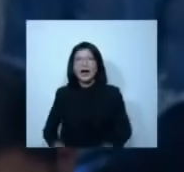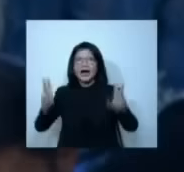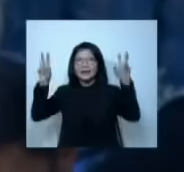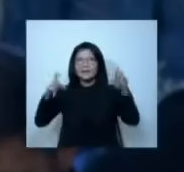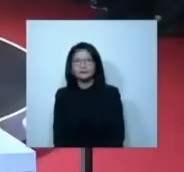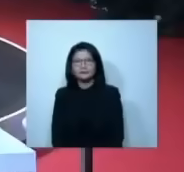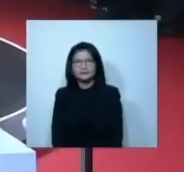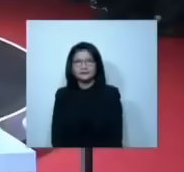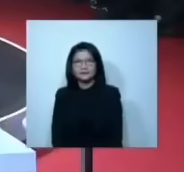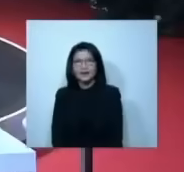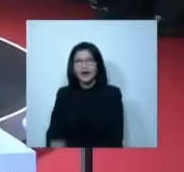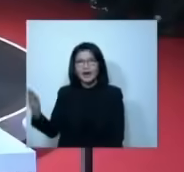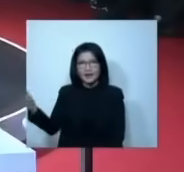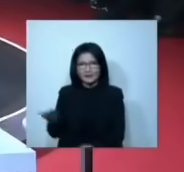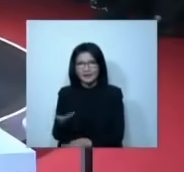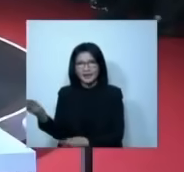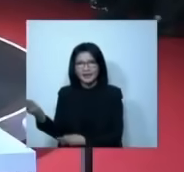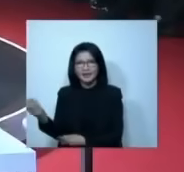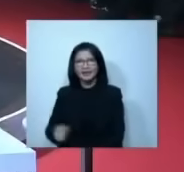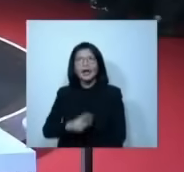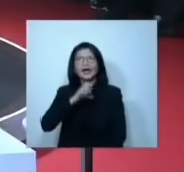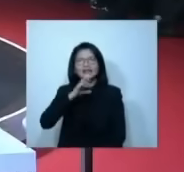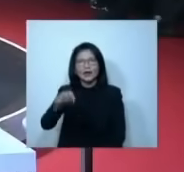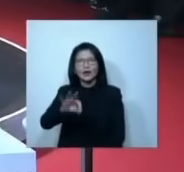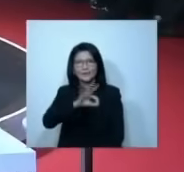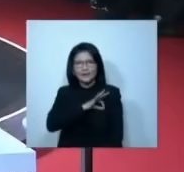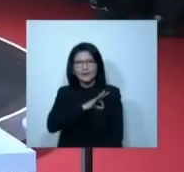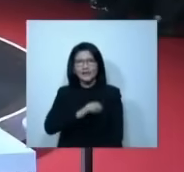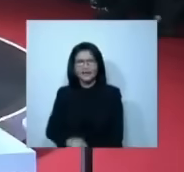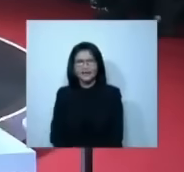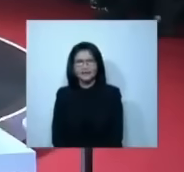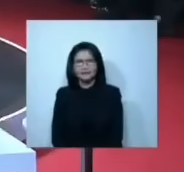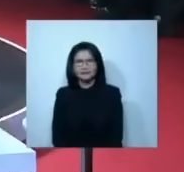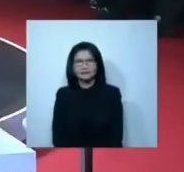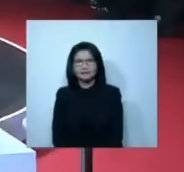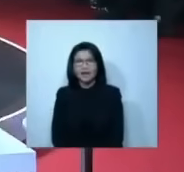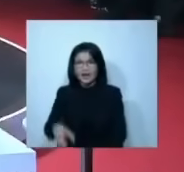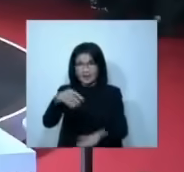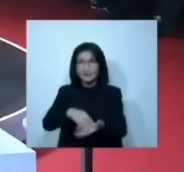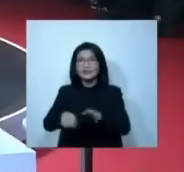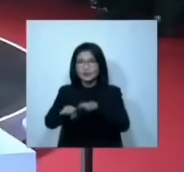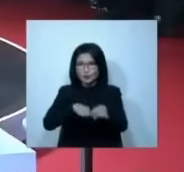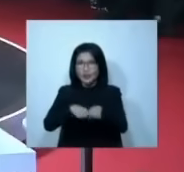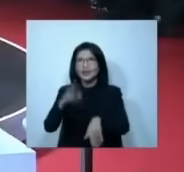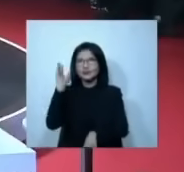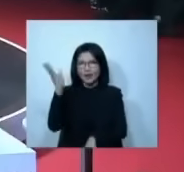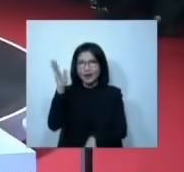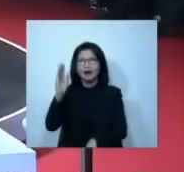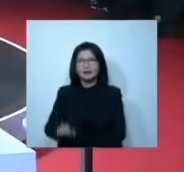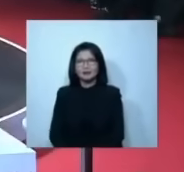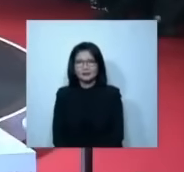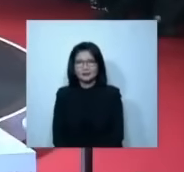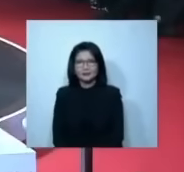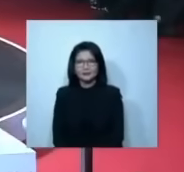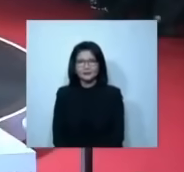baik di Jakarta maupun di ikm ya ketimbang pertanyaan misalnya ya Kita kan harus Maklum lah ini politik gitu kita sudah